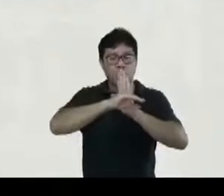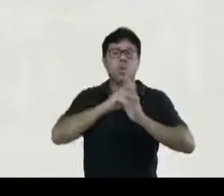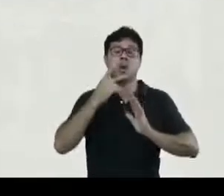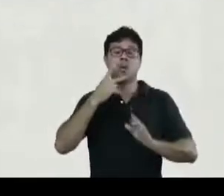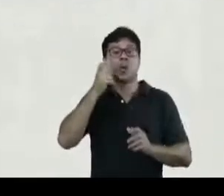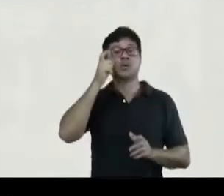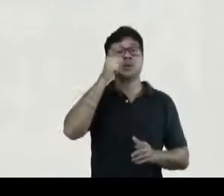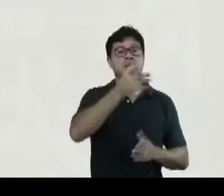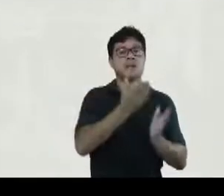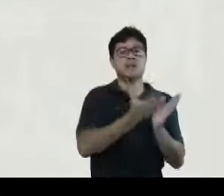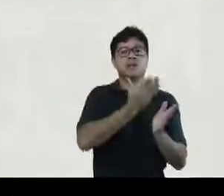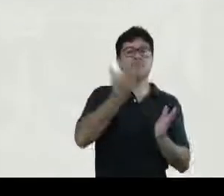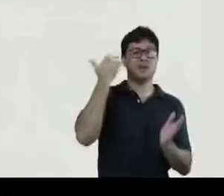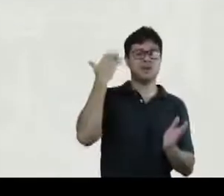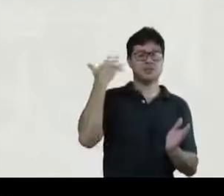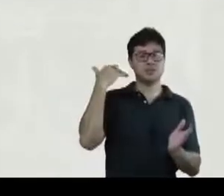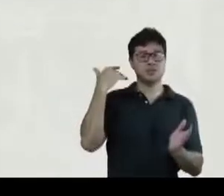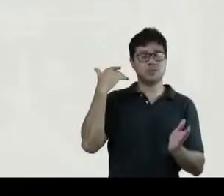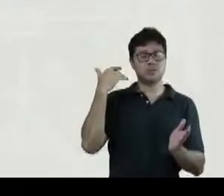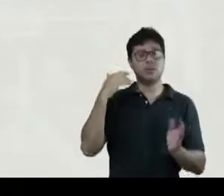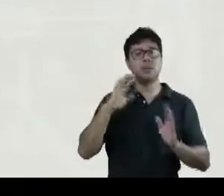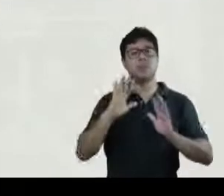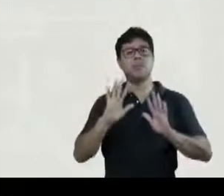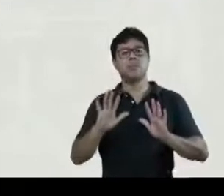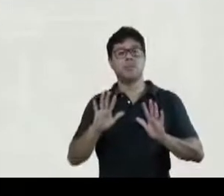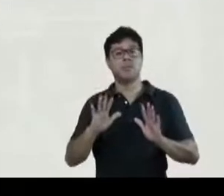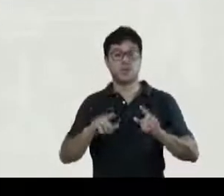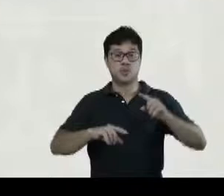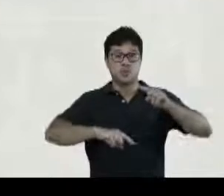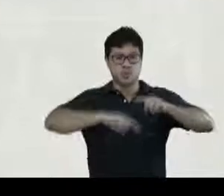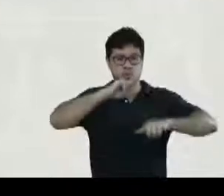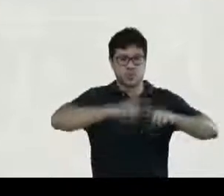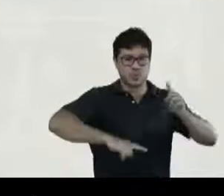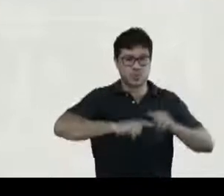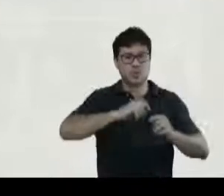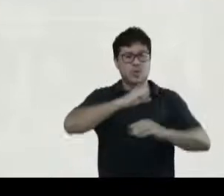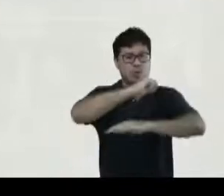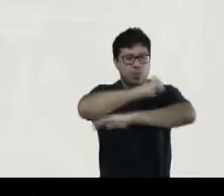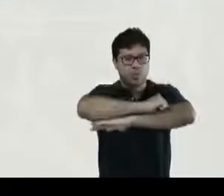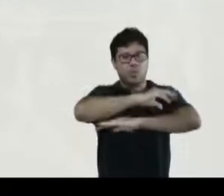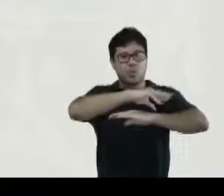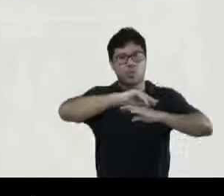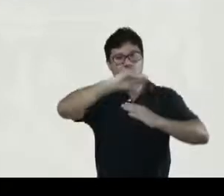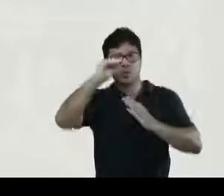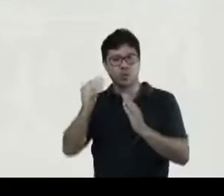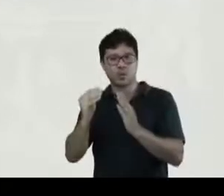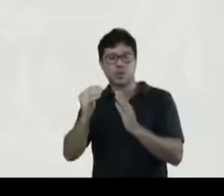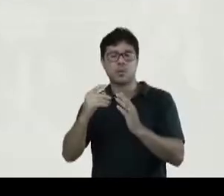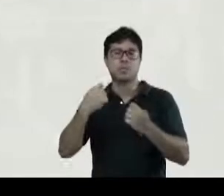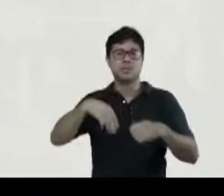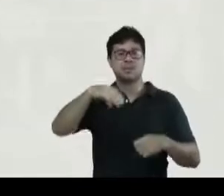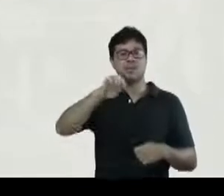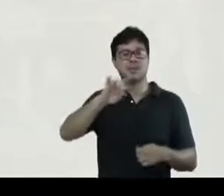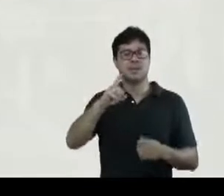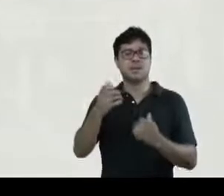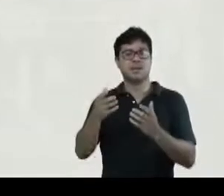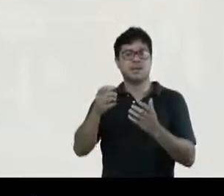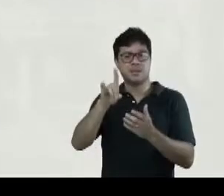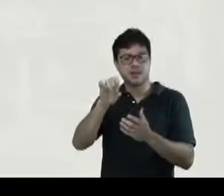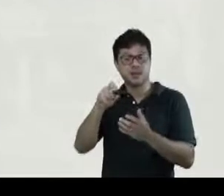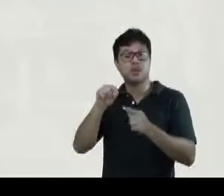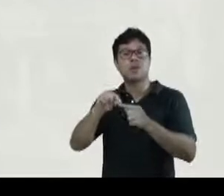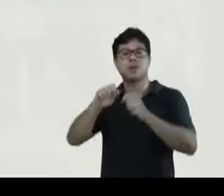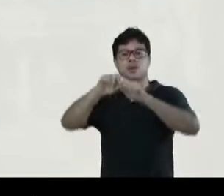Metadaten. Metadaten bieten die Kataloge. Die Anbindung der Digitalisate an Kataloge